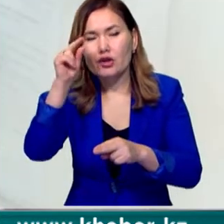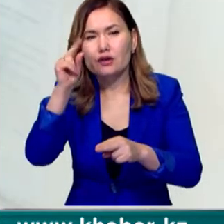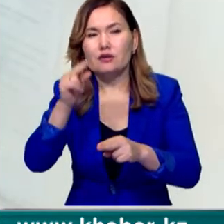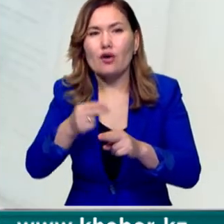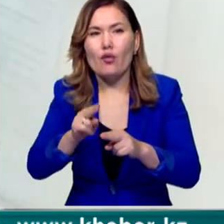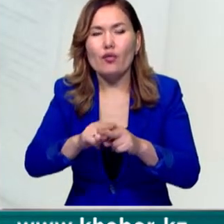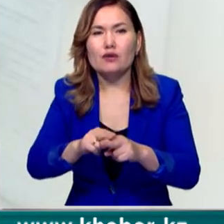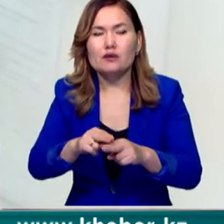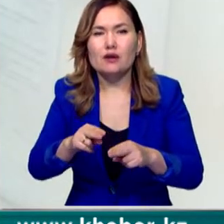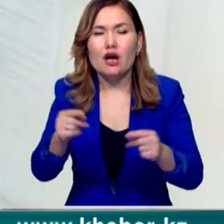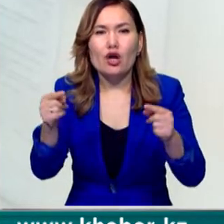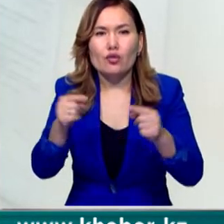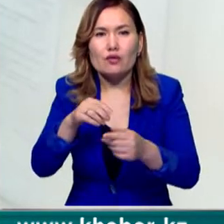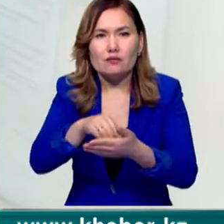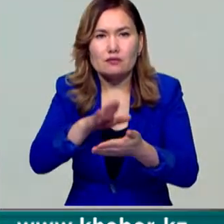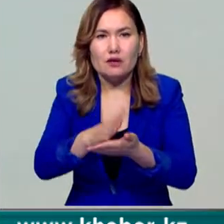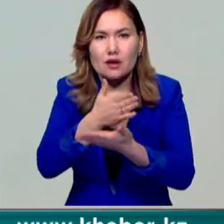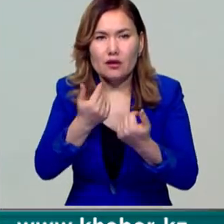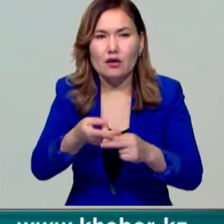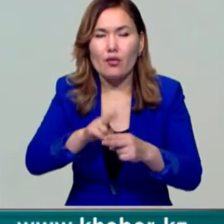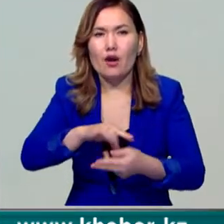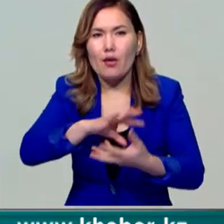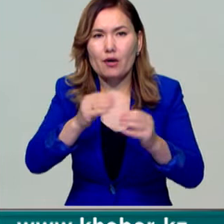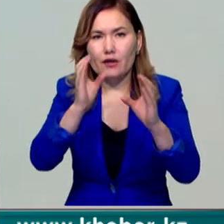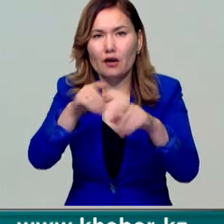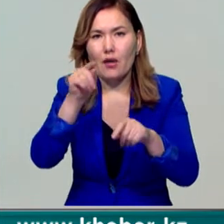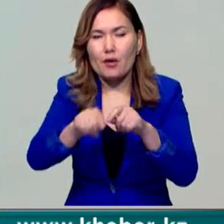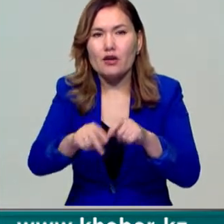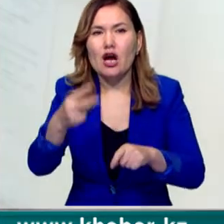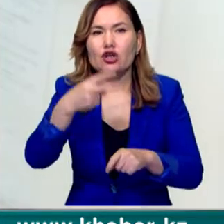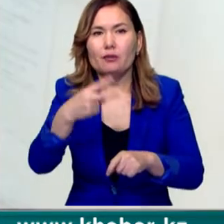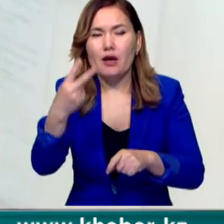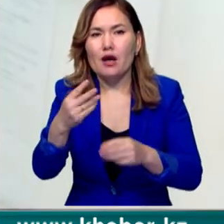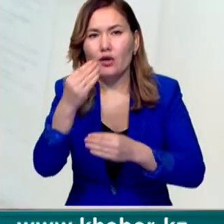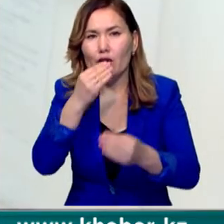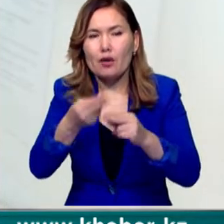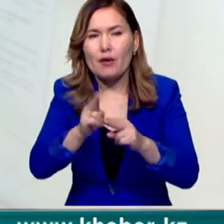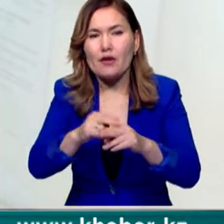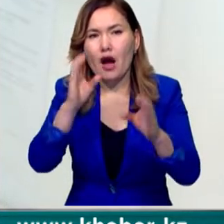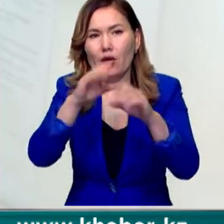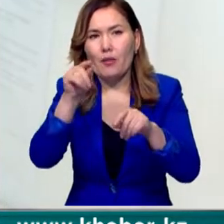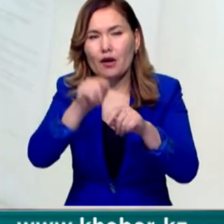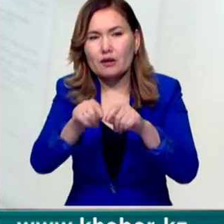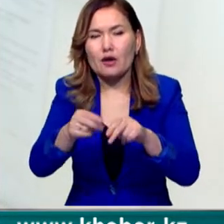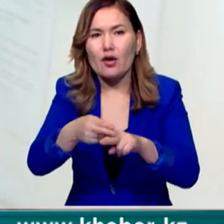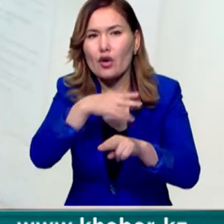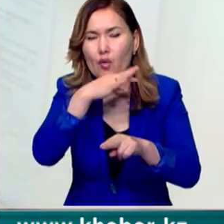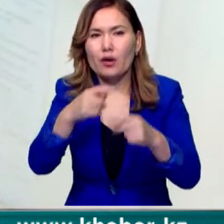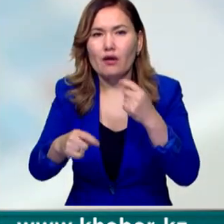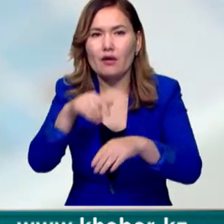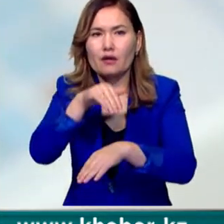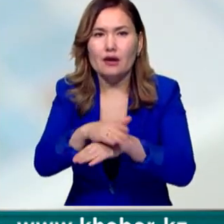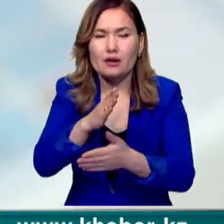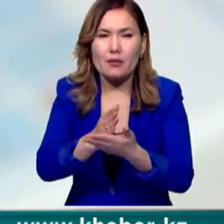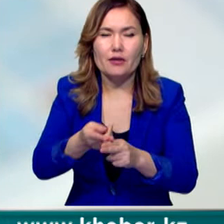жазылуы жиі кездескен. Ал зертханалық сараптама барысында 22 өнімнің микробиологиялық сәйкессіздігі